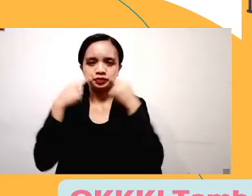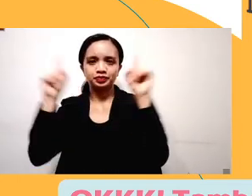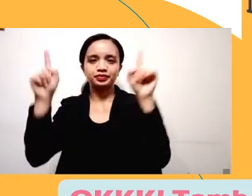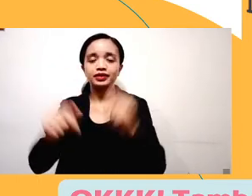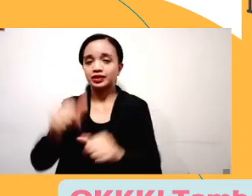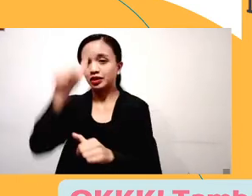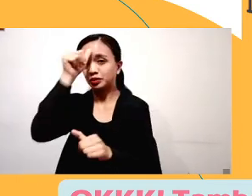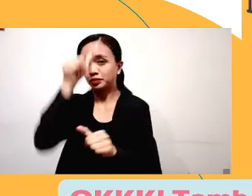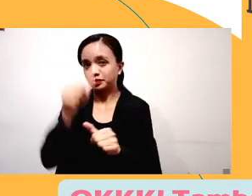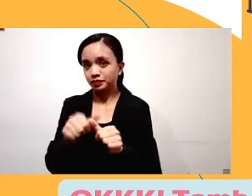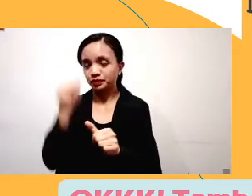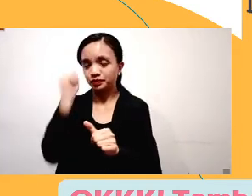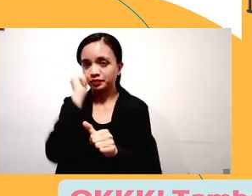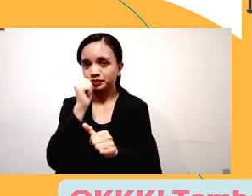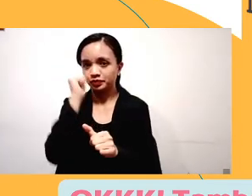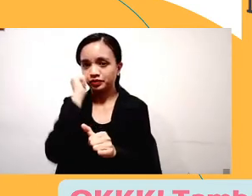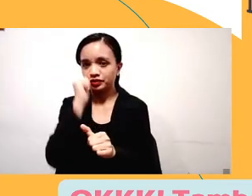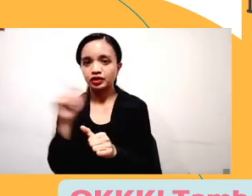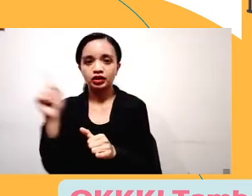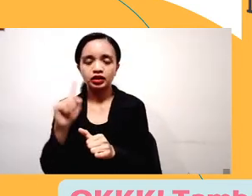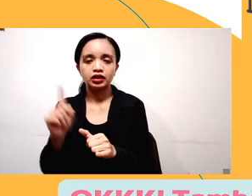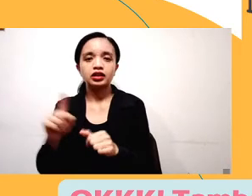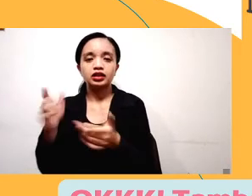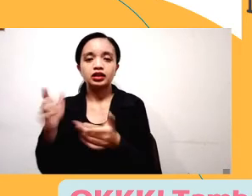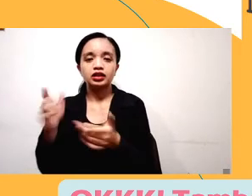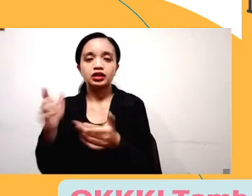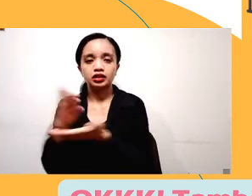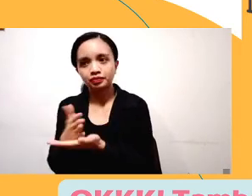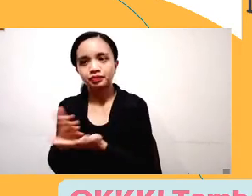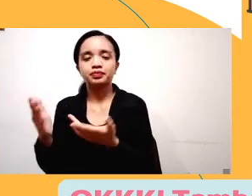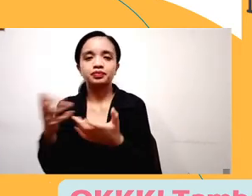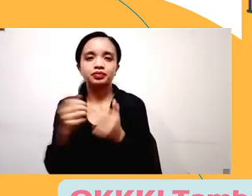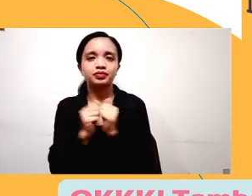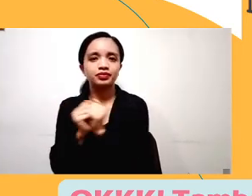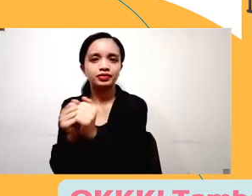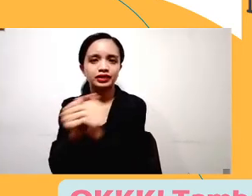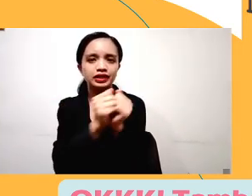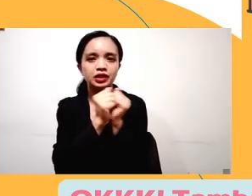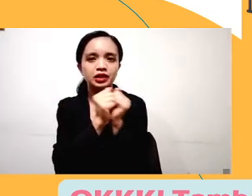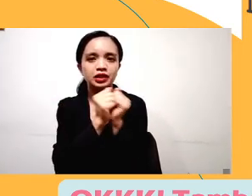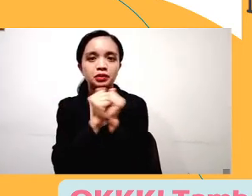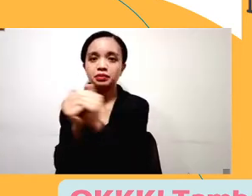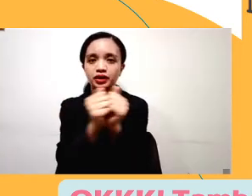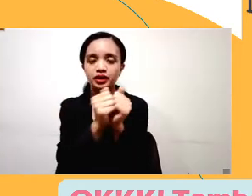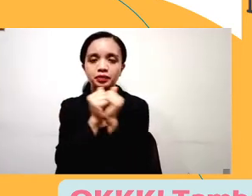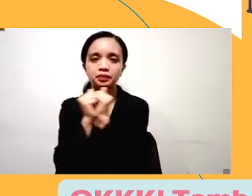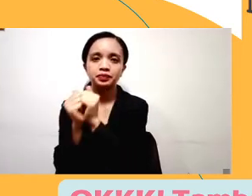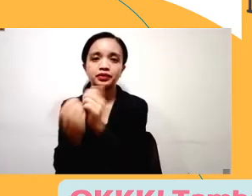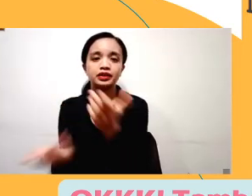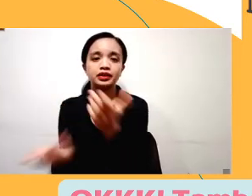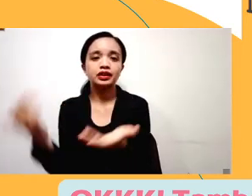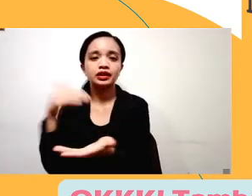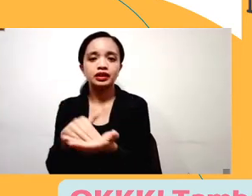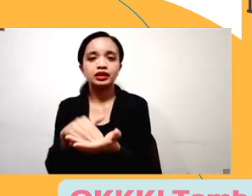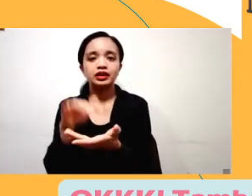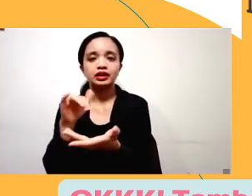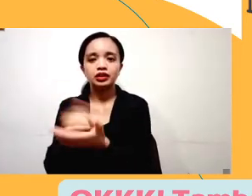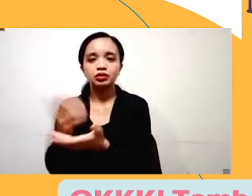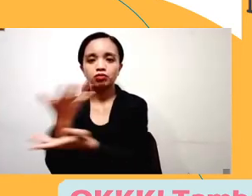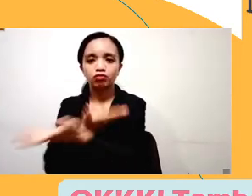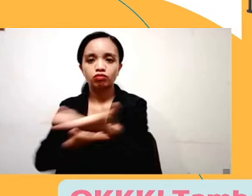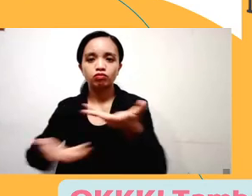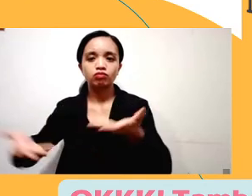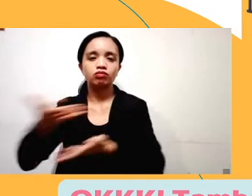sarili, i-share sa kapwa, at sabay-sabay, matututunan natin ibahagi ang pag-grow na ito